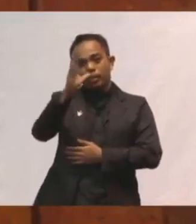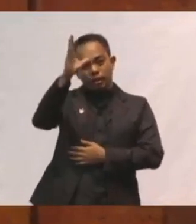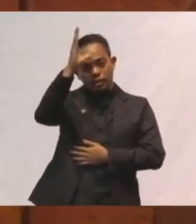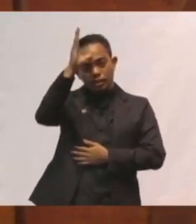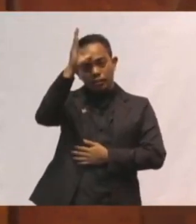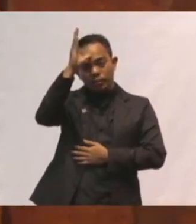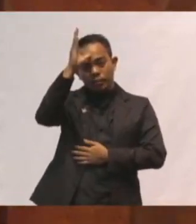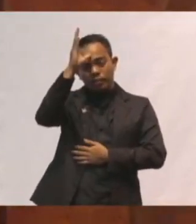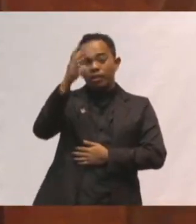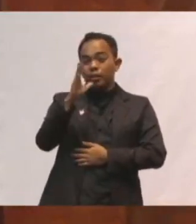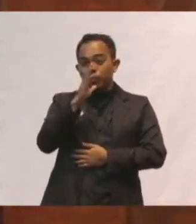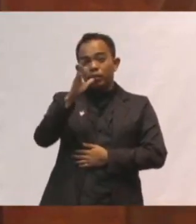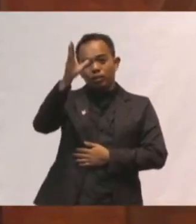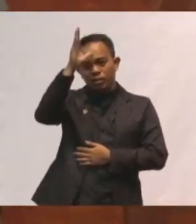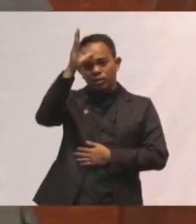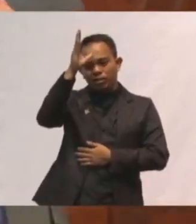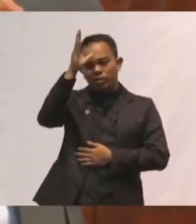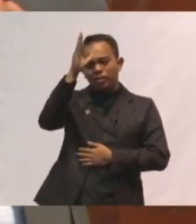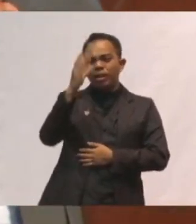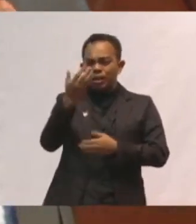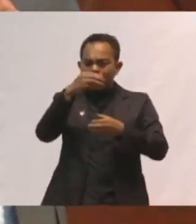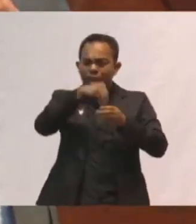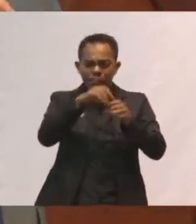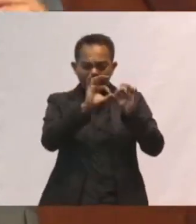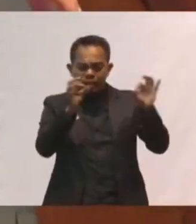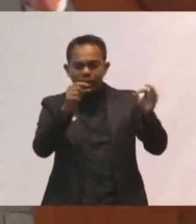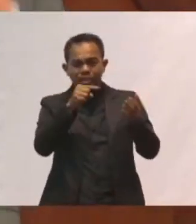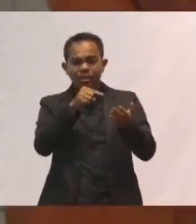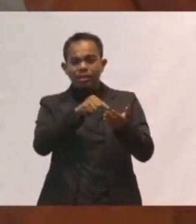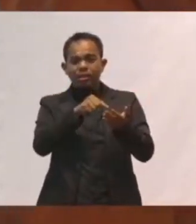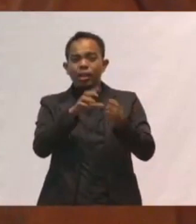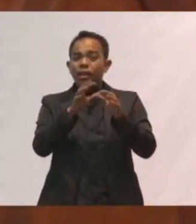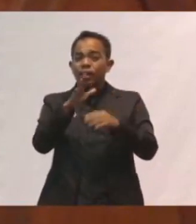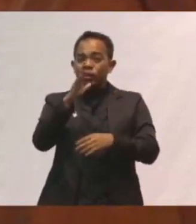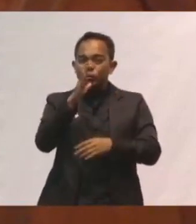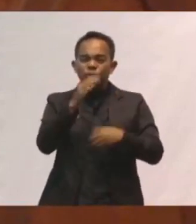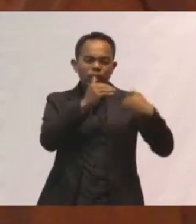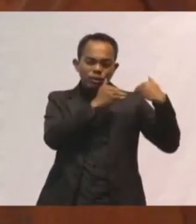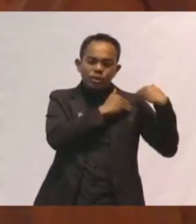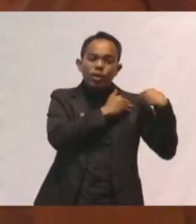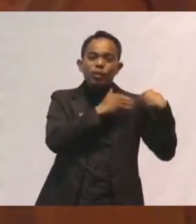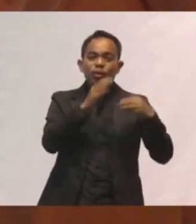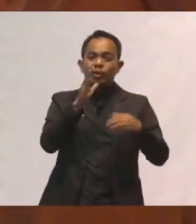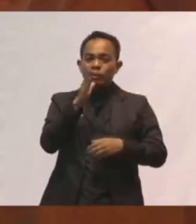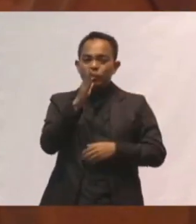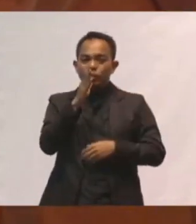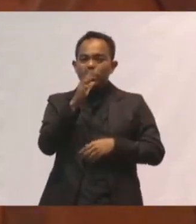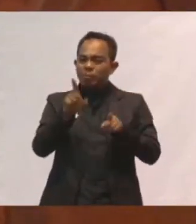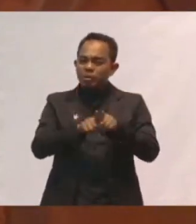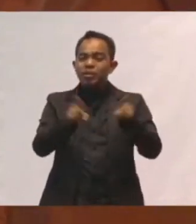Mereka, kalau kita tengok dalam ayat ini, ibu punya peranan berbanding dengan